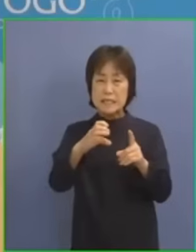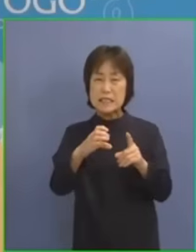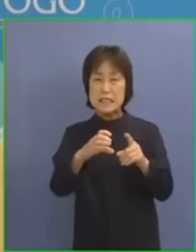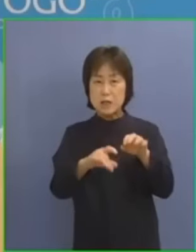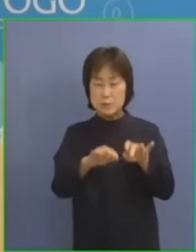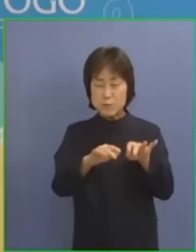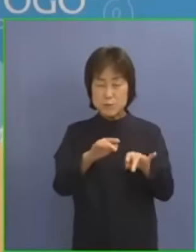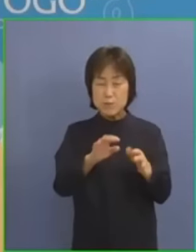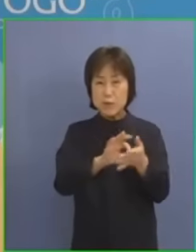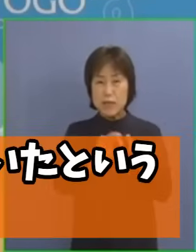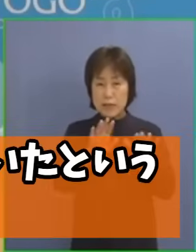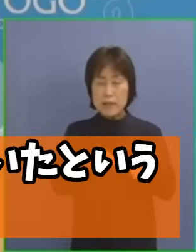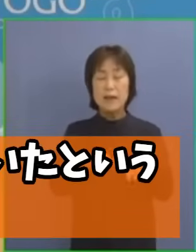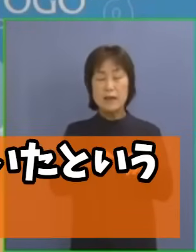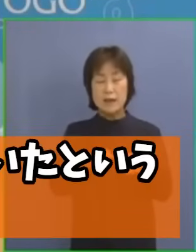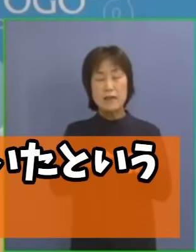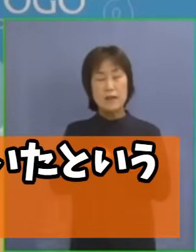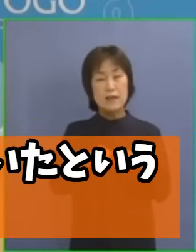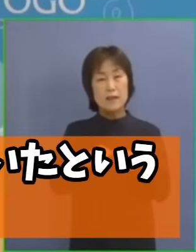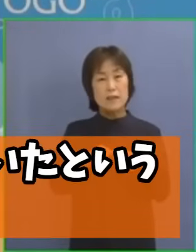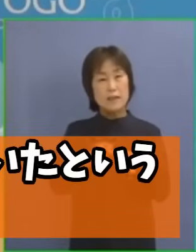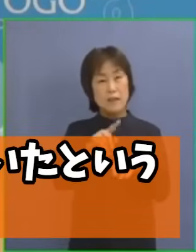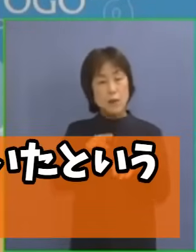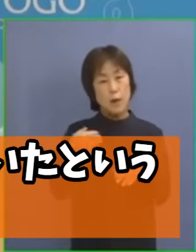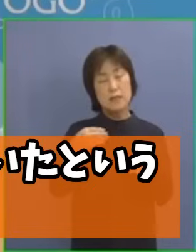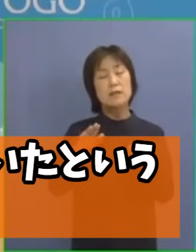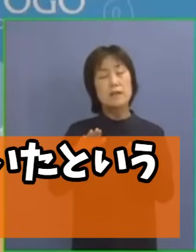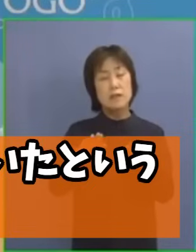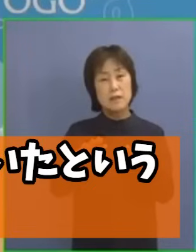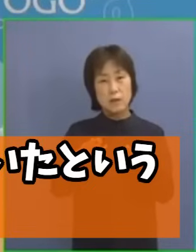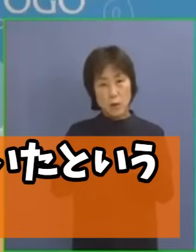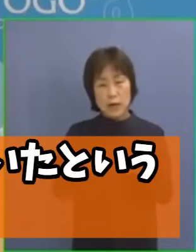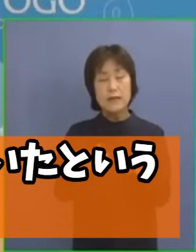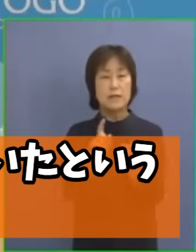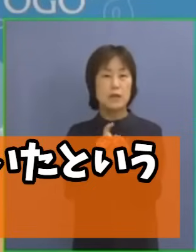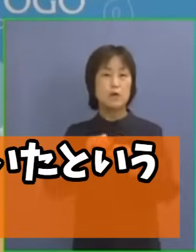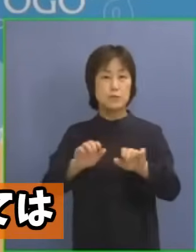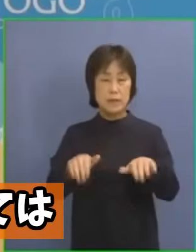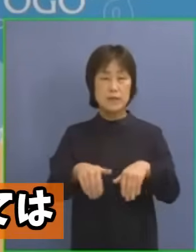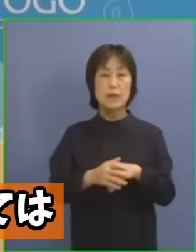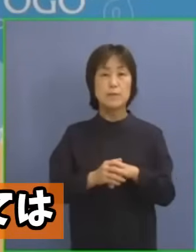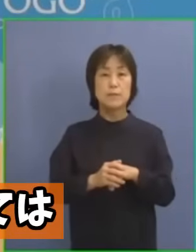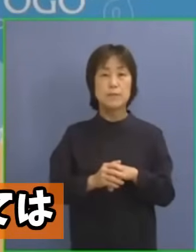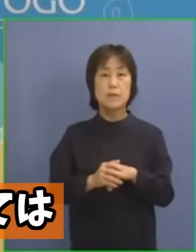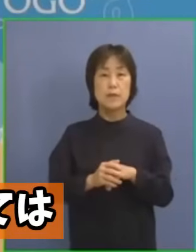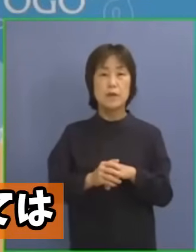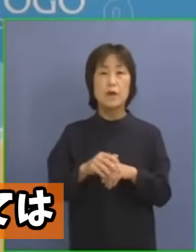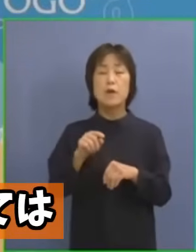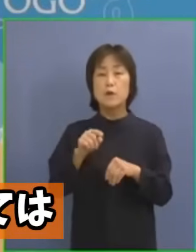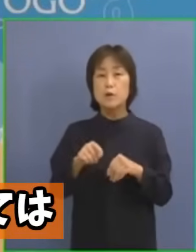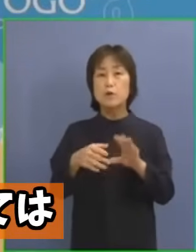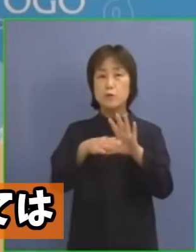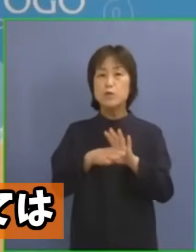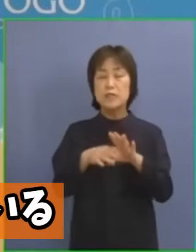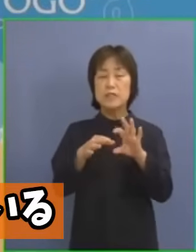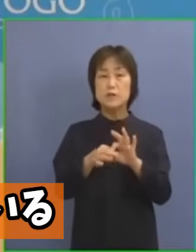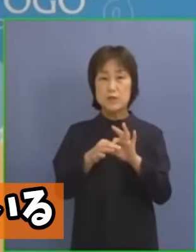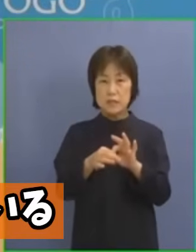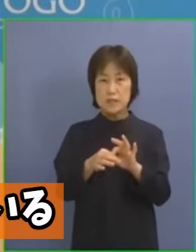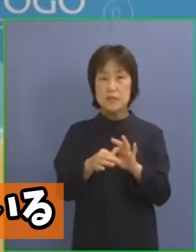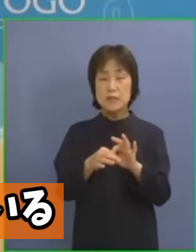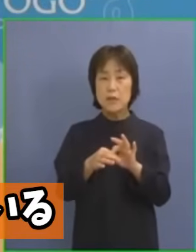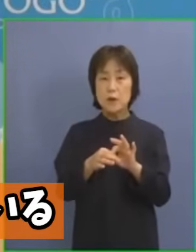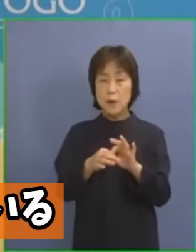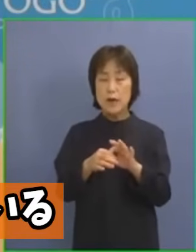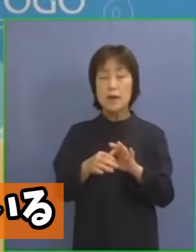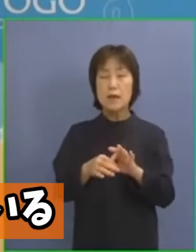るということです。でそれで今回の対応をさせていただいたというところです。でこの当該内容の文書については、まあ、事実無根